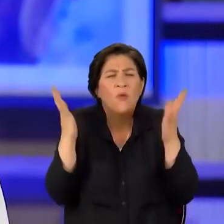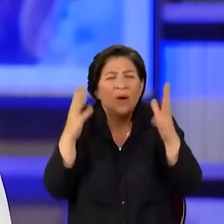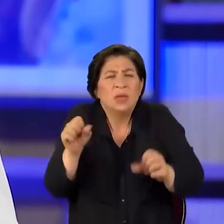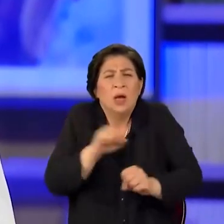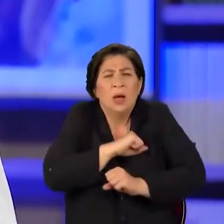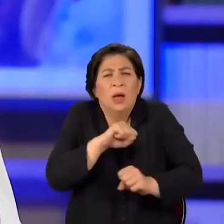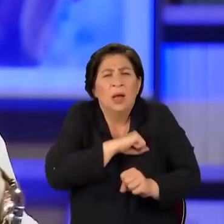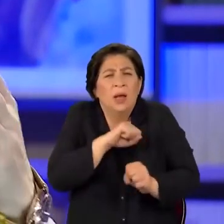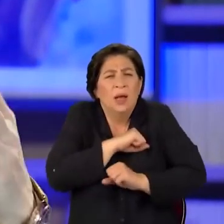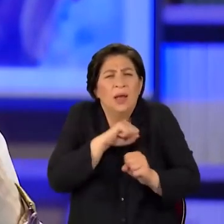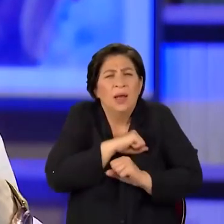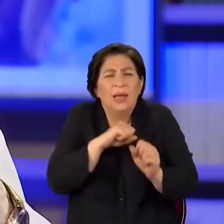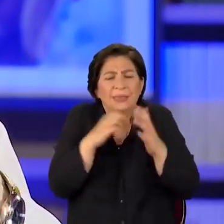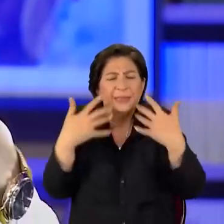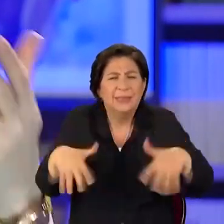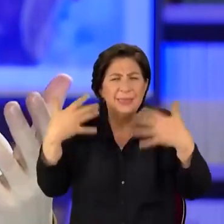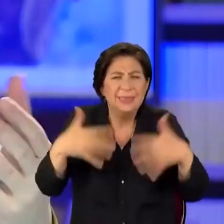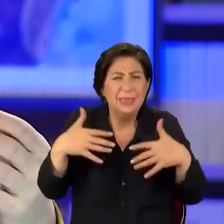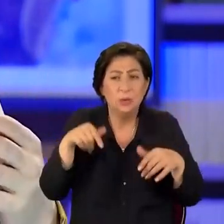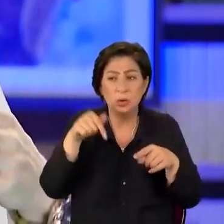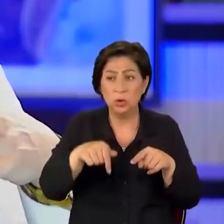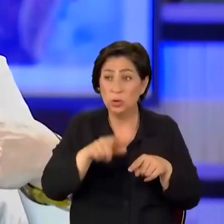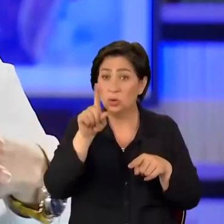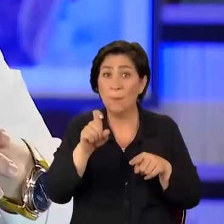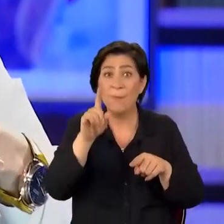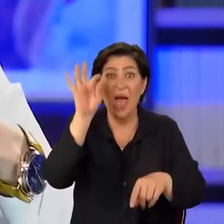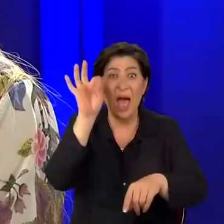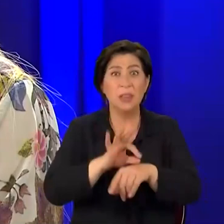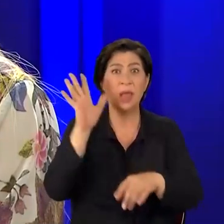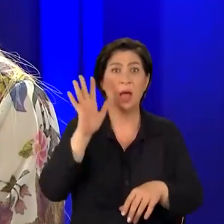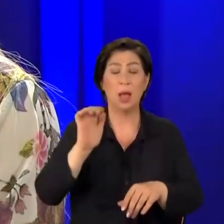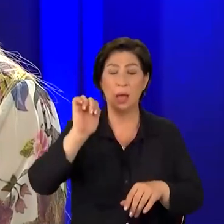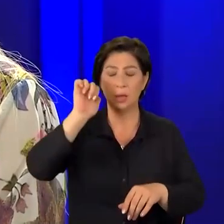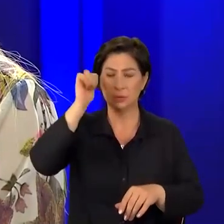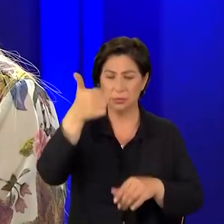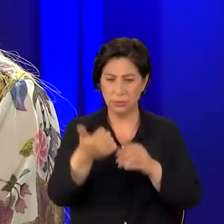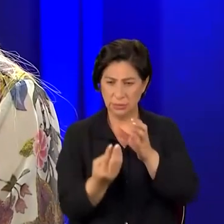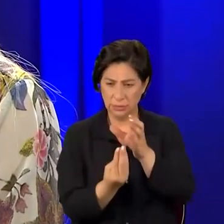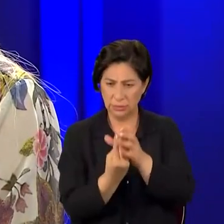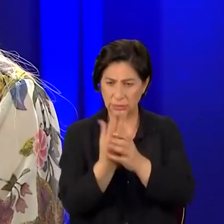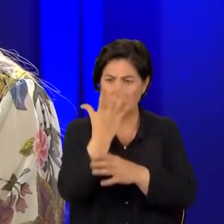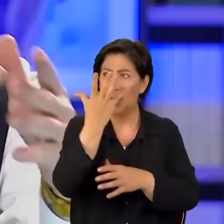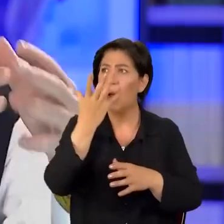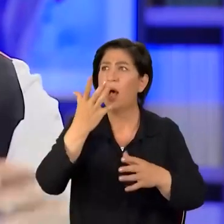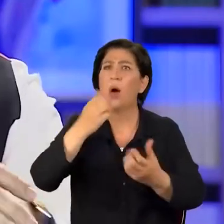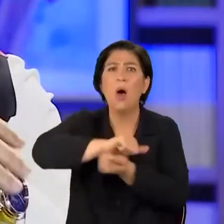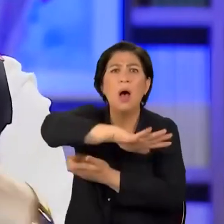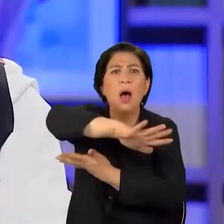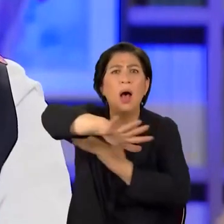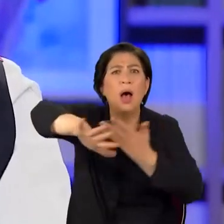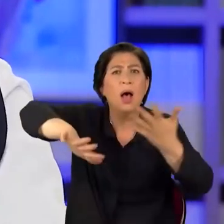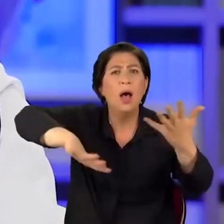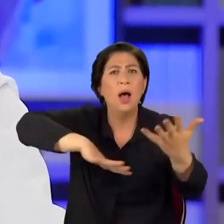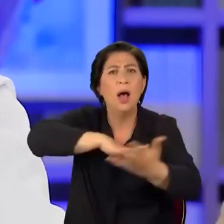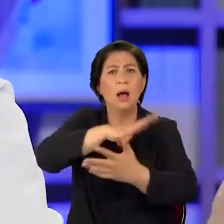ki bir anda, bugün de sorulduğu gibi, bir anda ertesi sabah anarşi dediğimiz şeyin